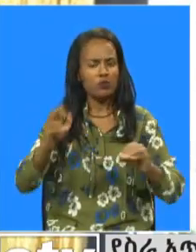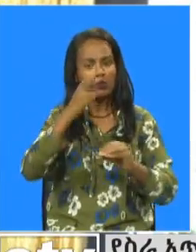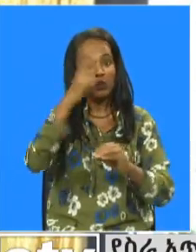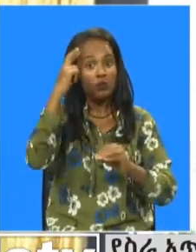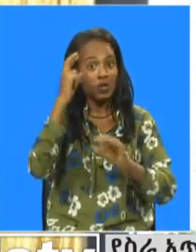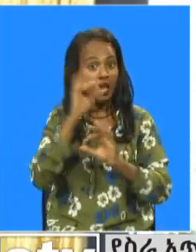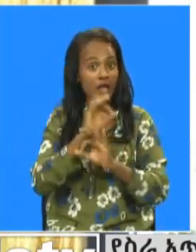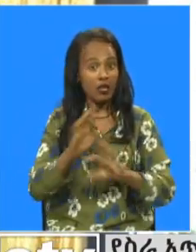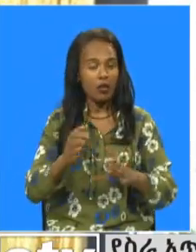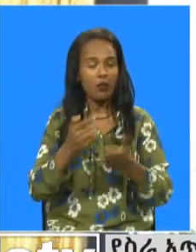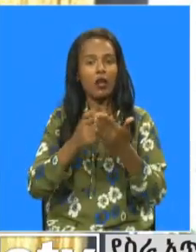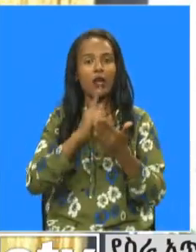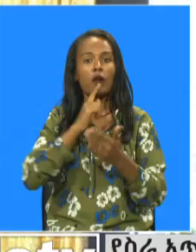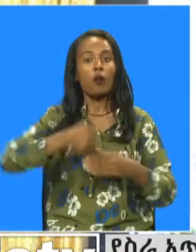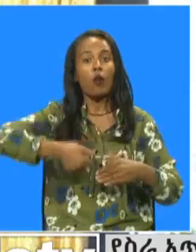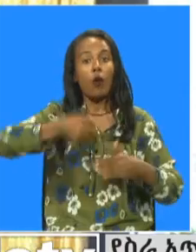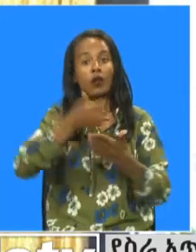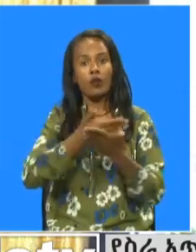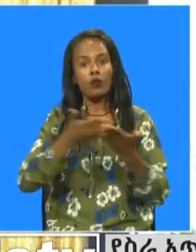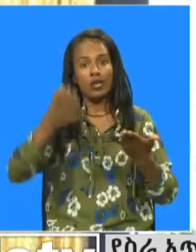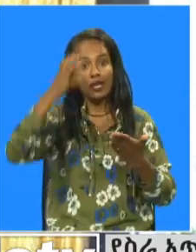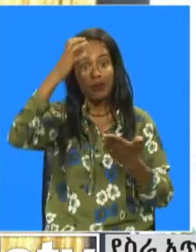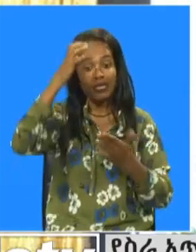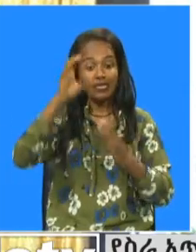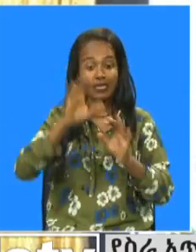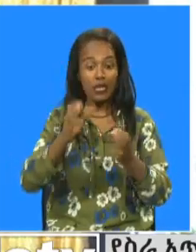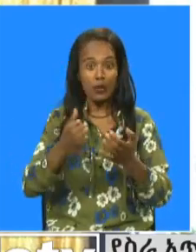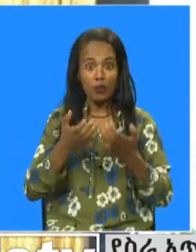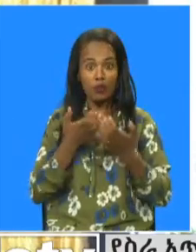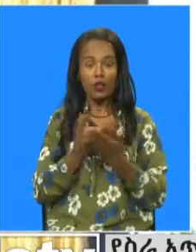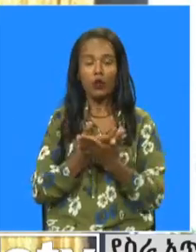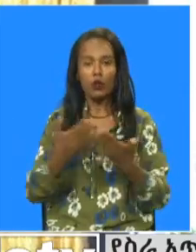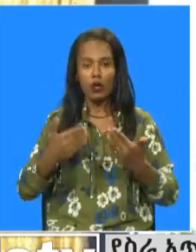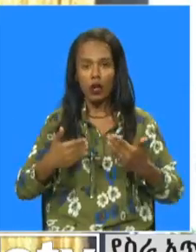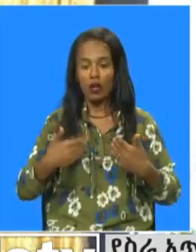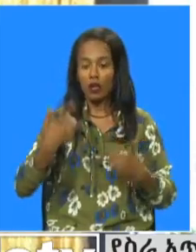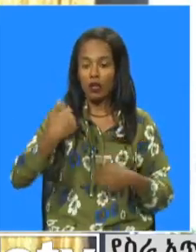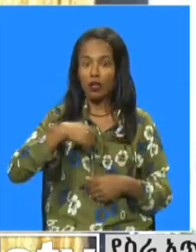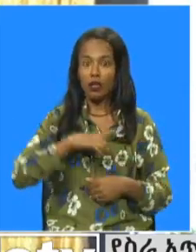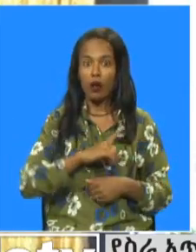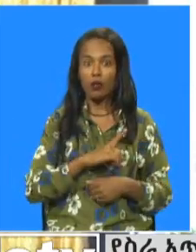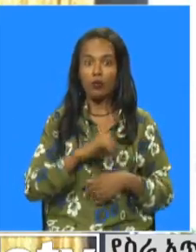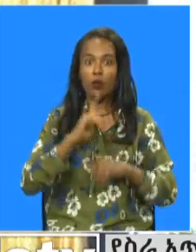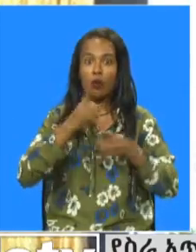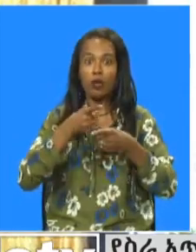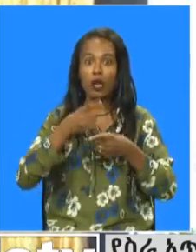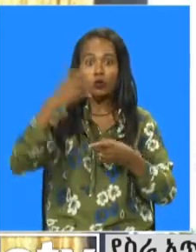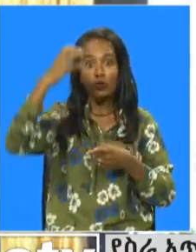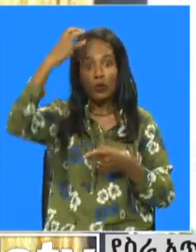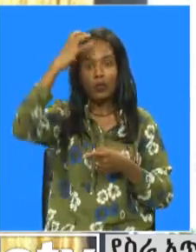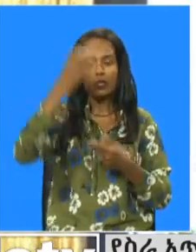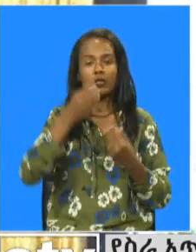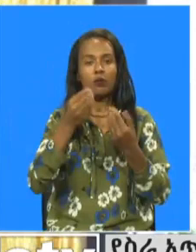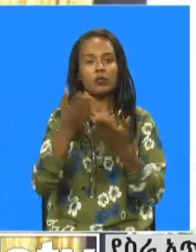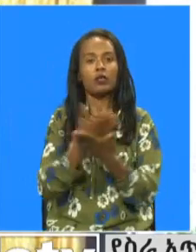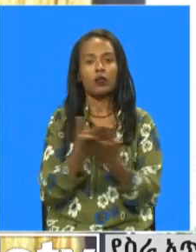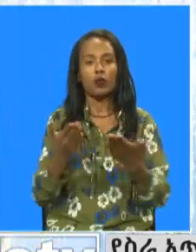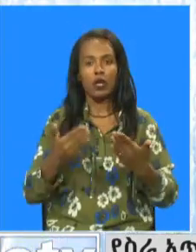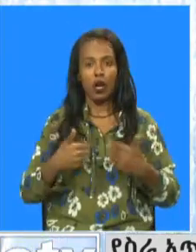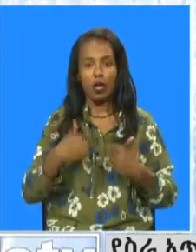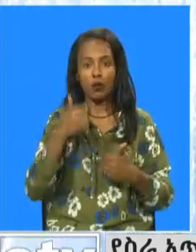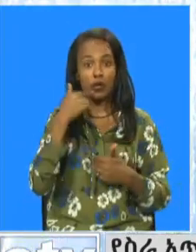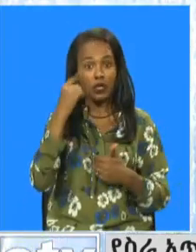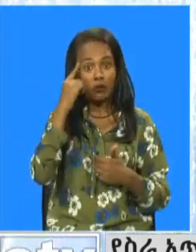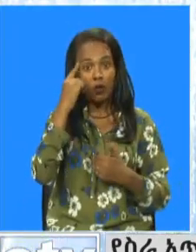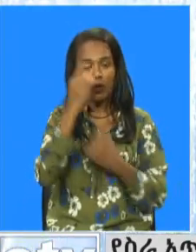ምክንያት የለም። ያ ነው አሁን ዋናው ነገር። መንግስት እንዲያደርግልን የምንፈልገው ነገር አለ። እኛም ደግሞ በምላሹ ለመንግስት የምንሰጠው ነገር አለ ብዬ